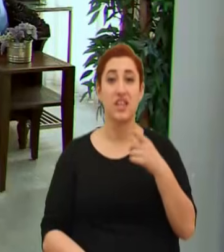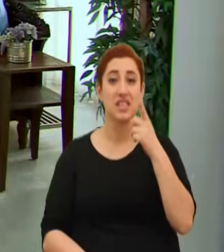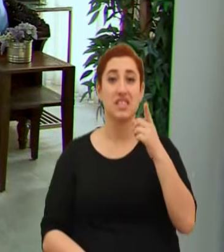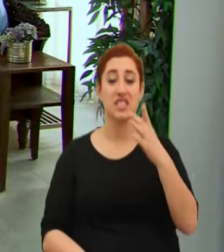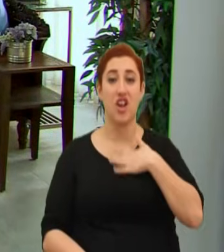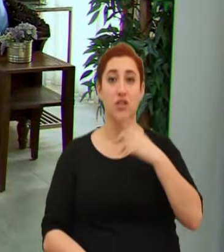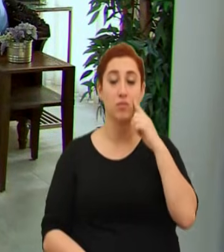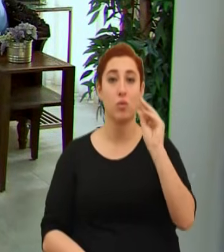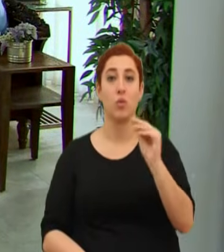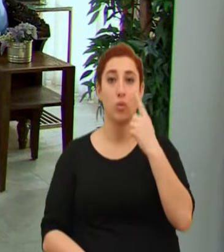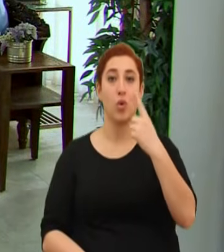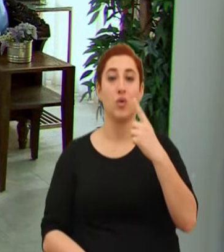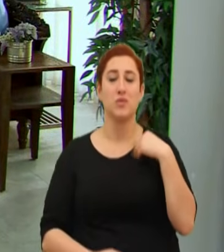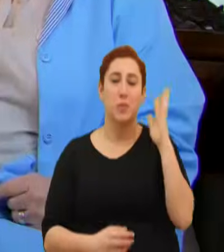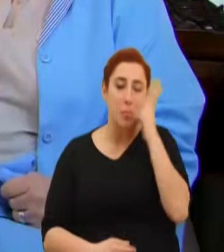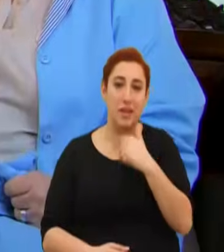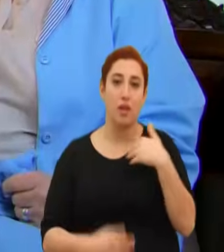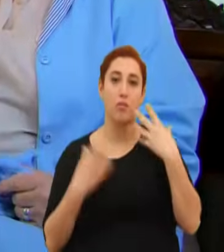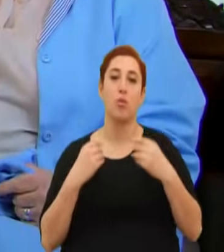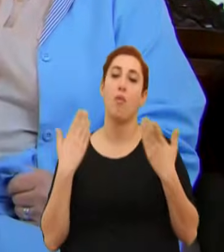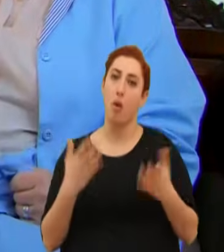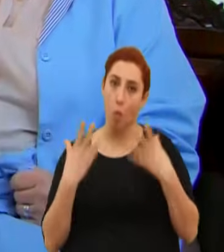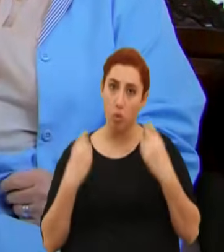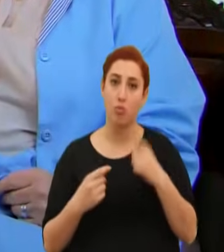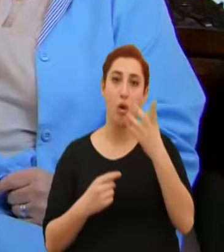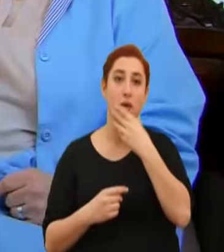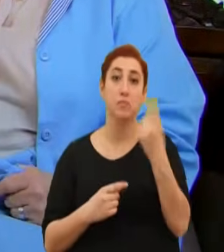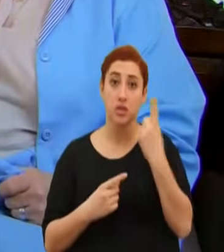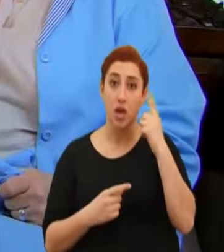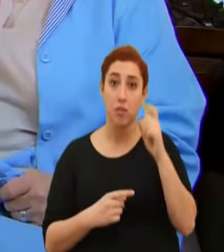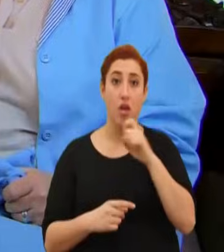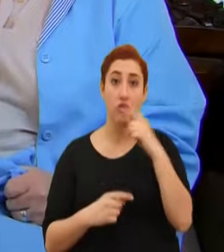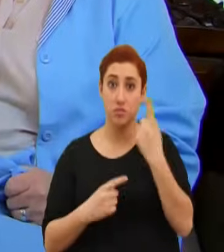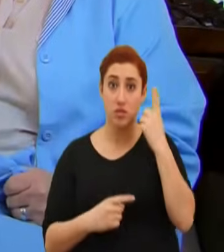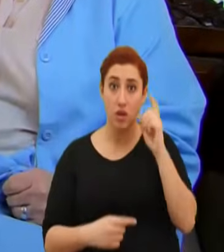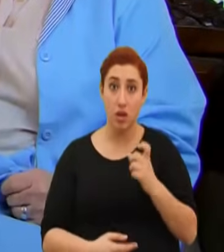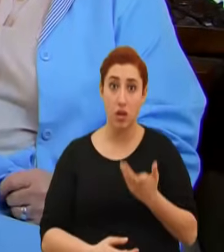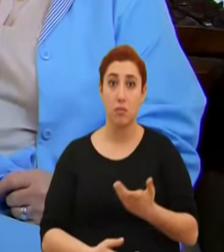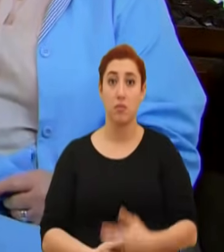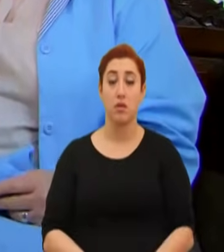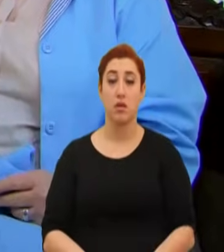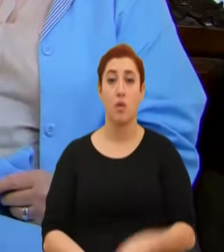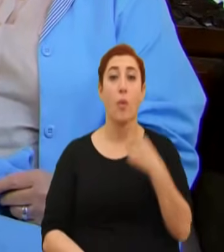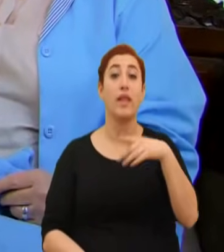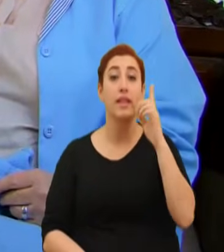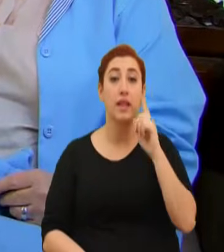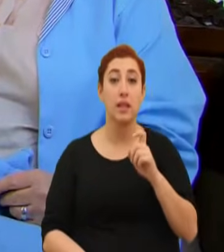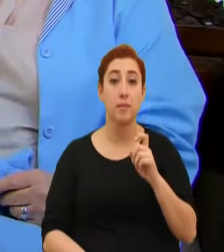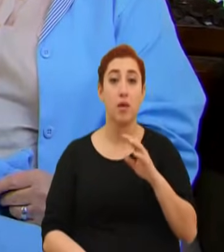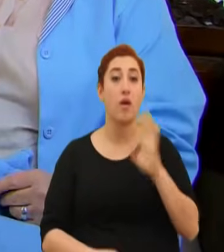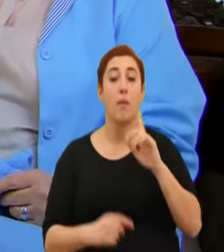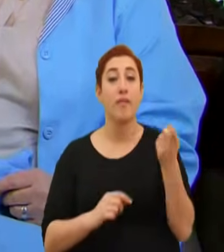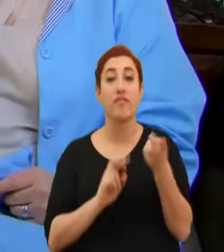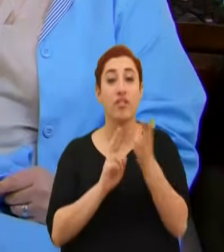sizi karşımda görünce öyle yerin dibine geçtim. Aa, olur mu, bu ayıp bir şey mi? Yanlış bir şey mi? Öyle değil mi? Ay,